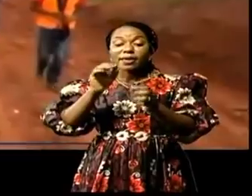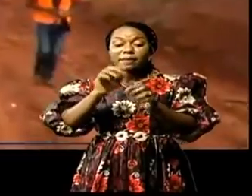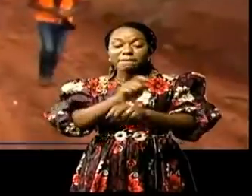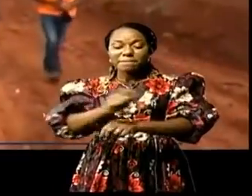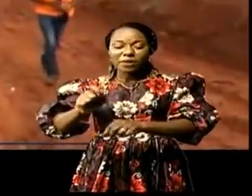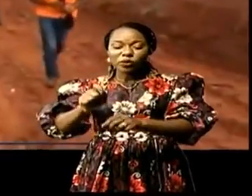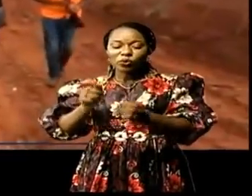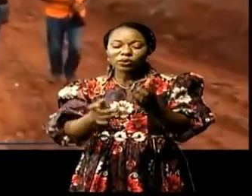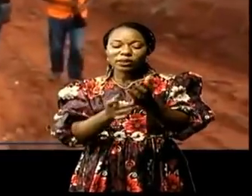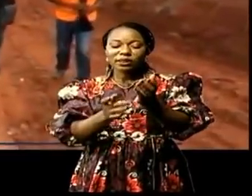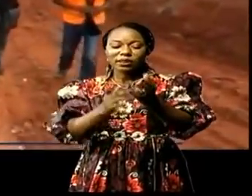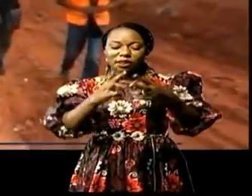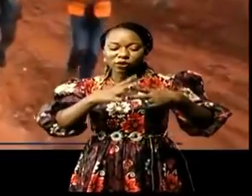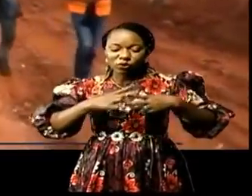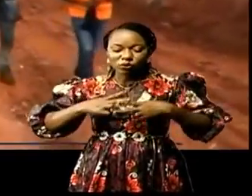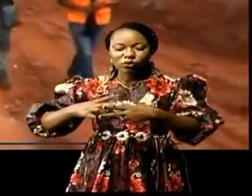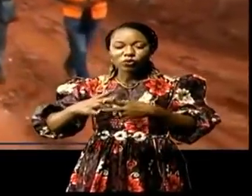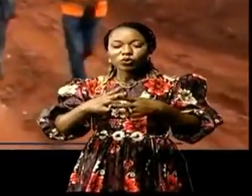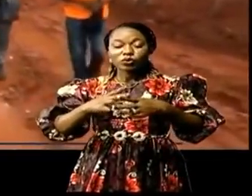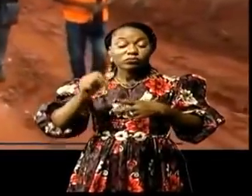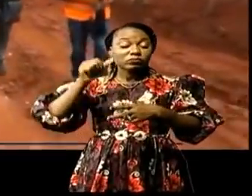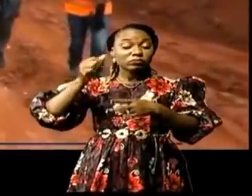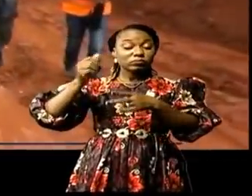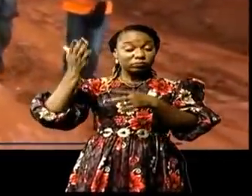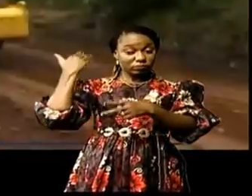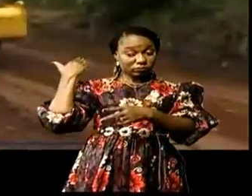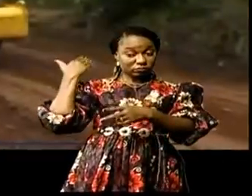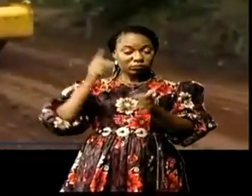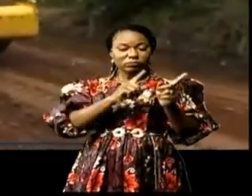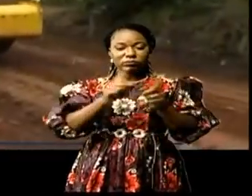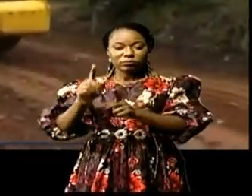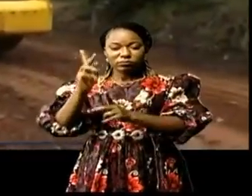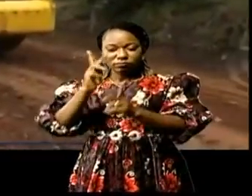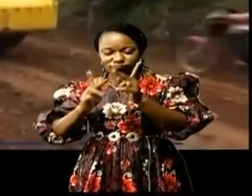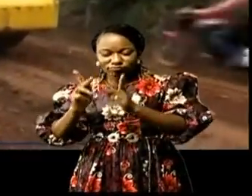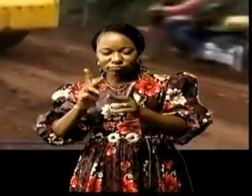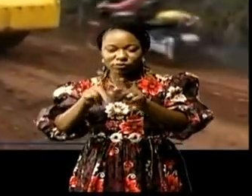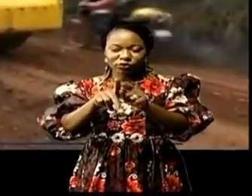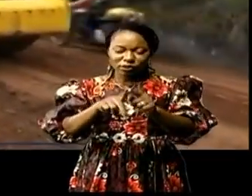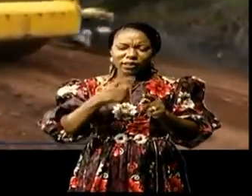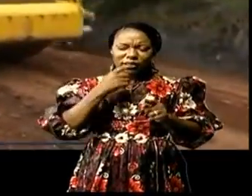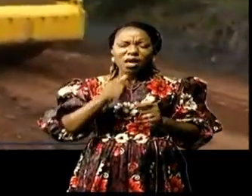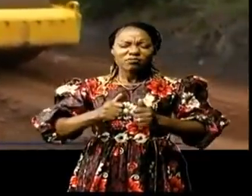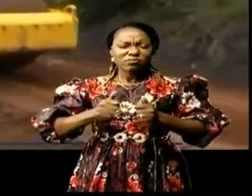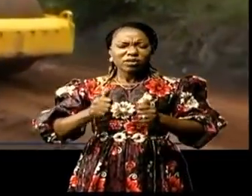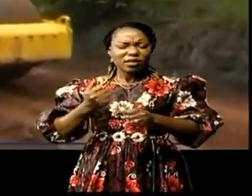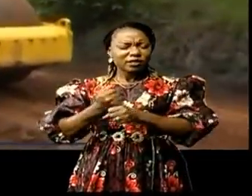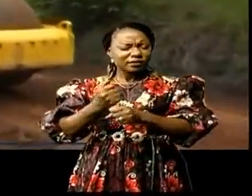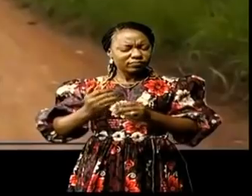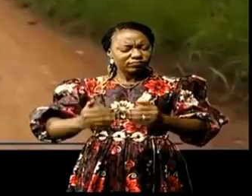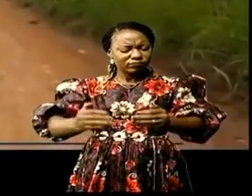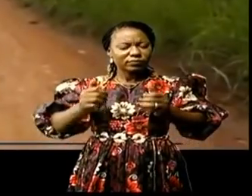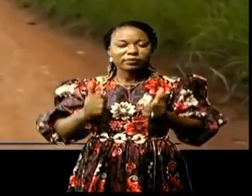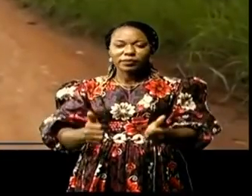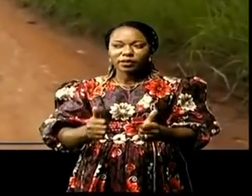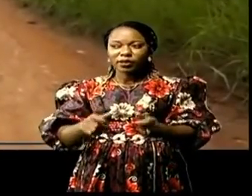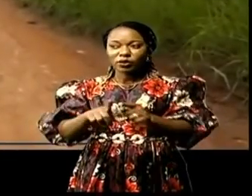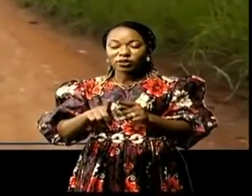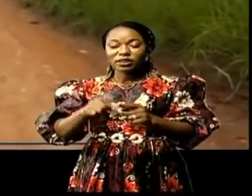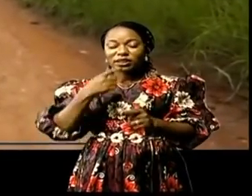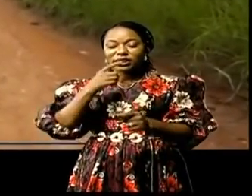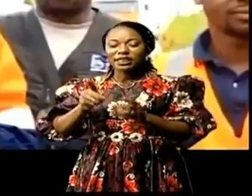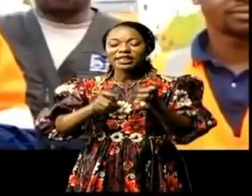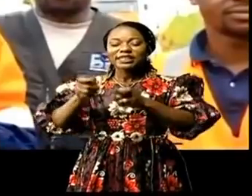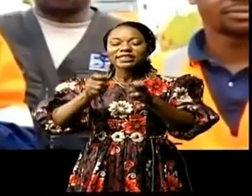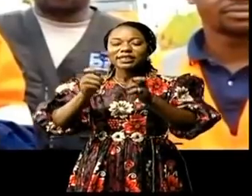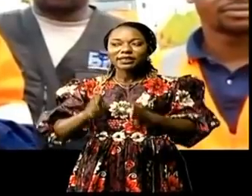a inspecté les travaux dernièrement. L'on note une bonne évolution de travaux, rassure le directeur provincial de l'office de